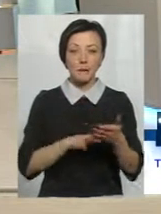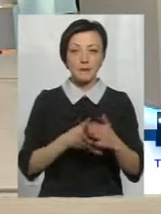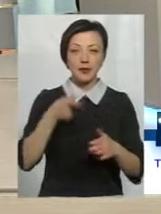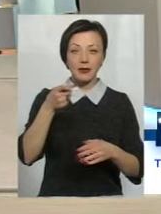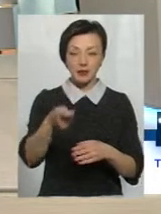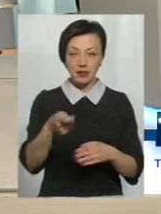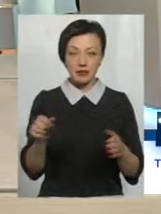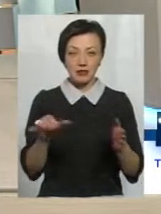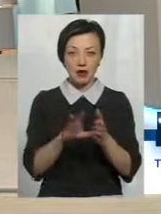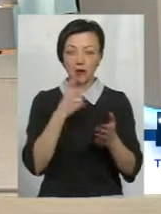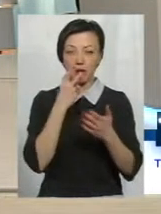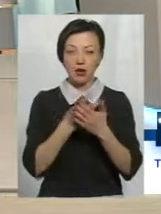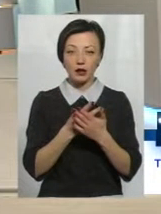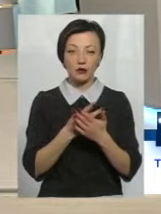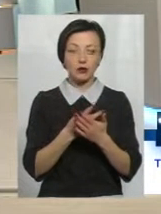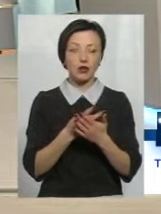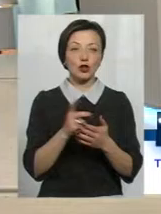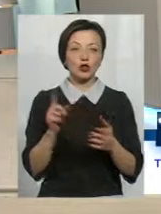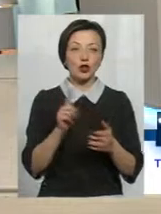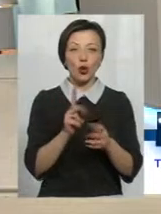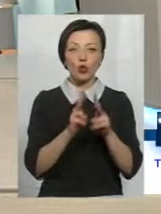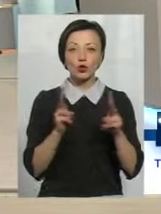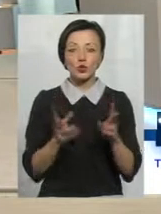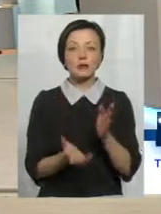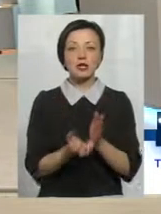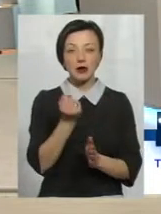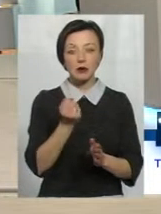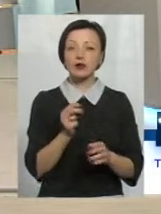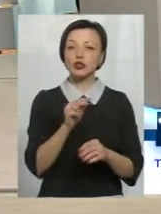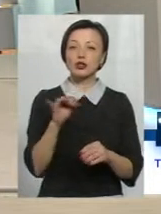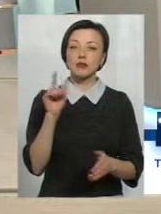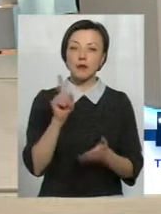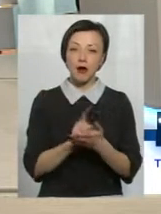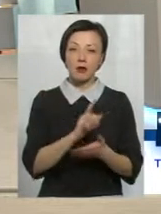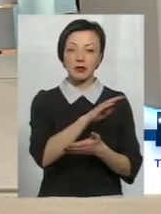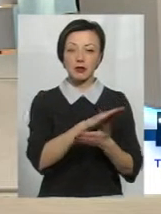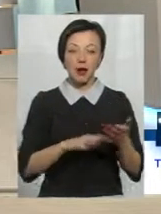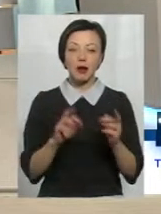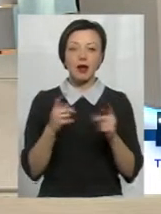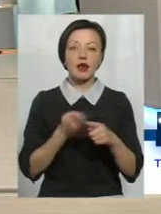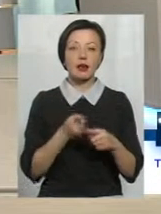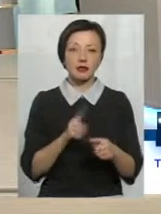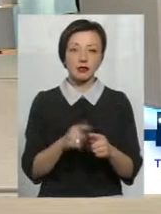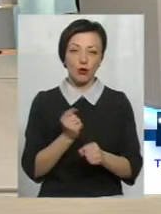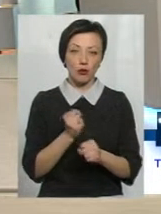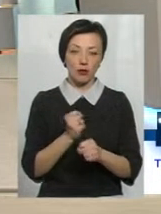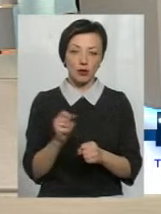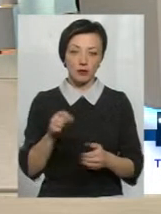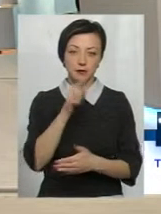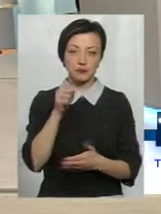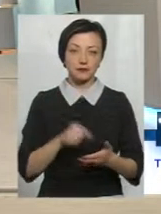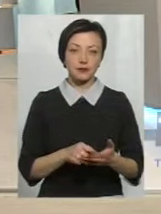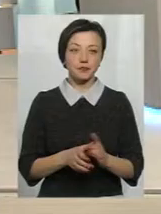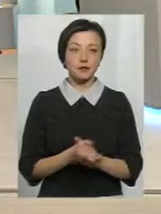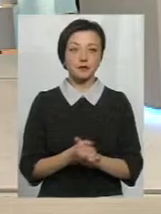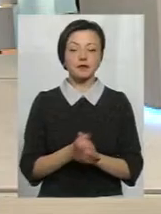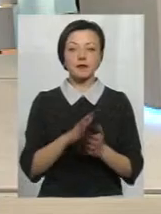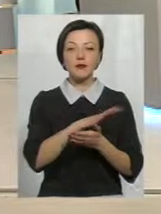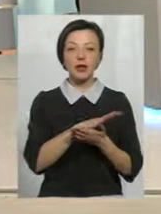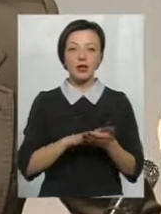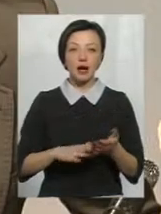бачимо відклик, да, що її хтось підтримав, чи маємо ми йти далі і як це робити? Ну, йти далі,